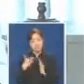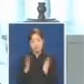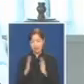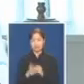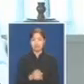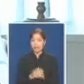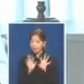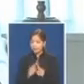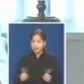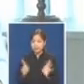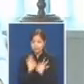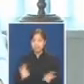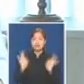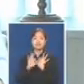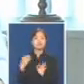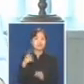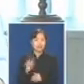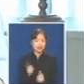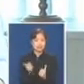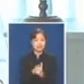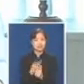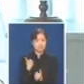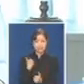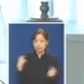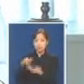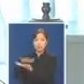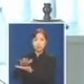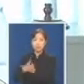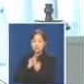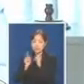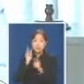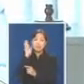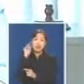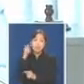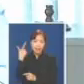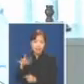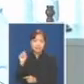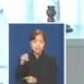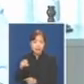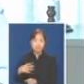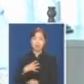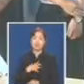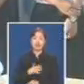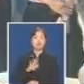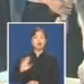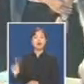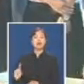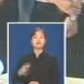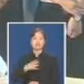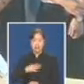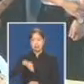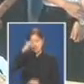ที่เราอยู่ที่โรงเรียนก็ได้คุยกับผู้ปกครองก็มีความต้องการนะฮะส่วนใหญ่ก็ยังมีความต้องการอยากให้ลูกเนี่ย